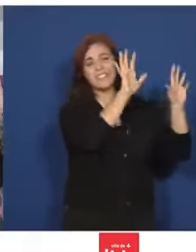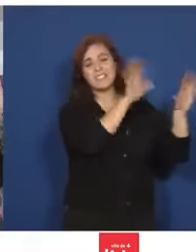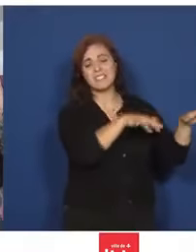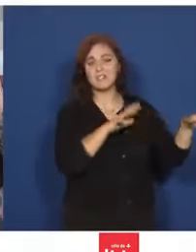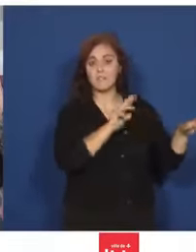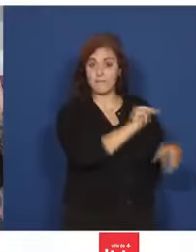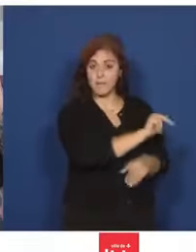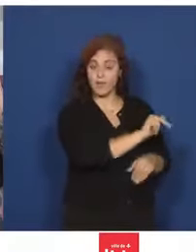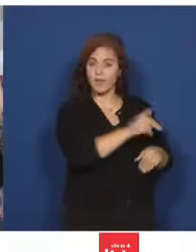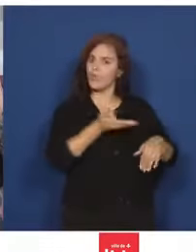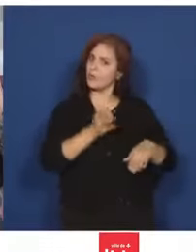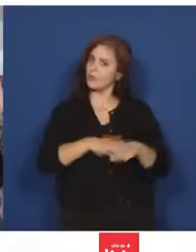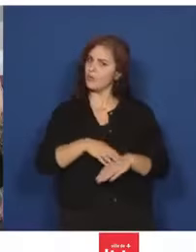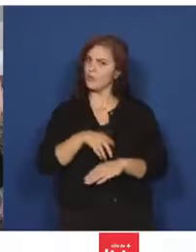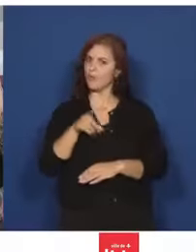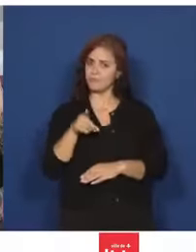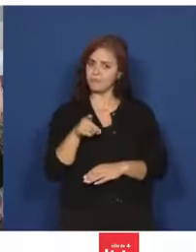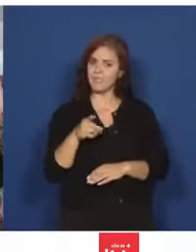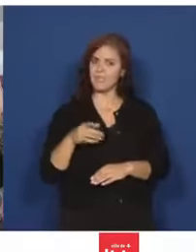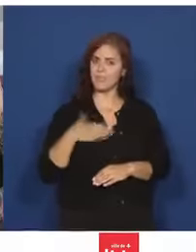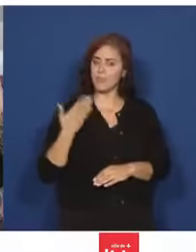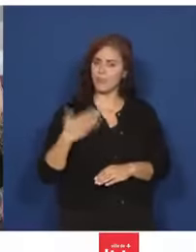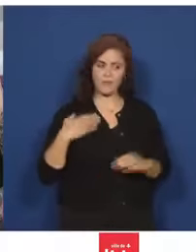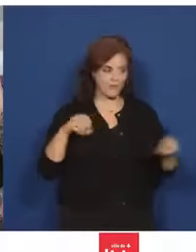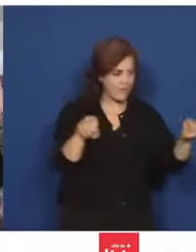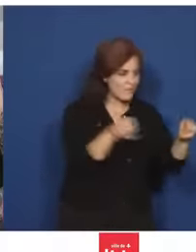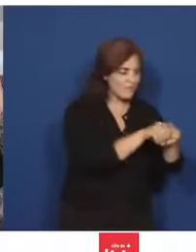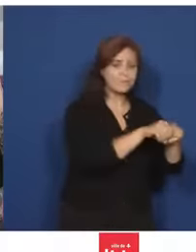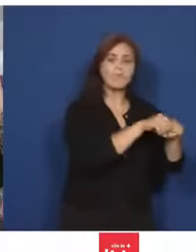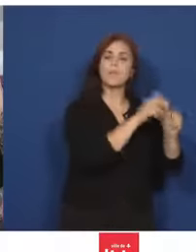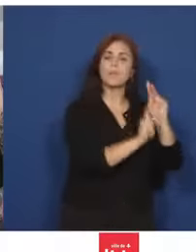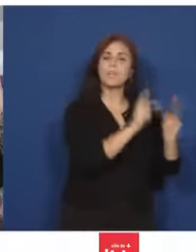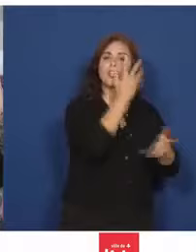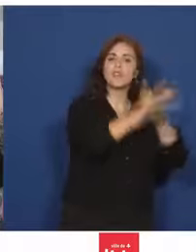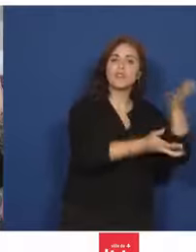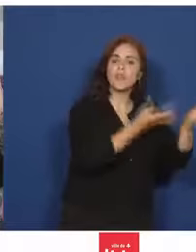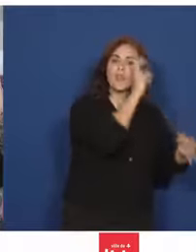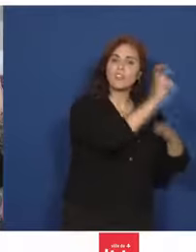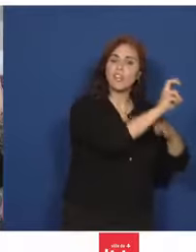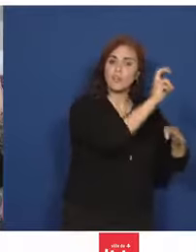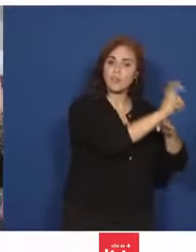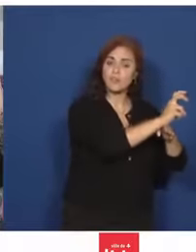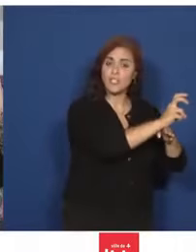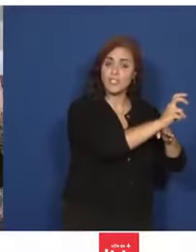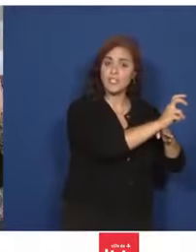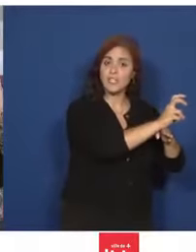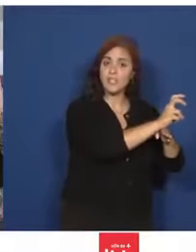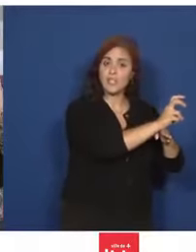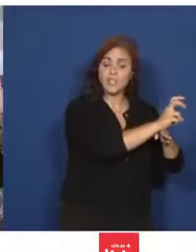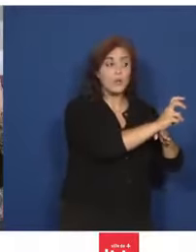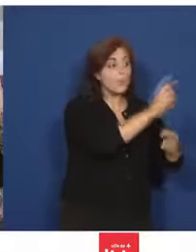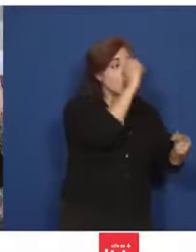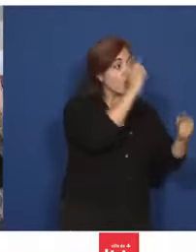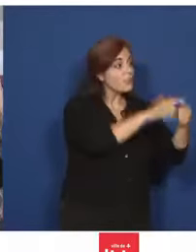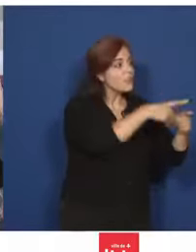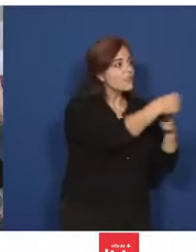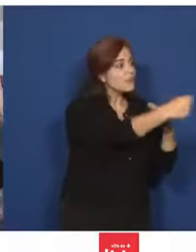Les mettrez-vous à profit pour installer un système de chauffage écologique permettant de revenir à un usage